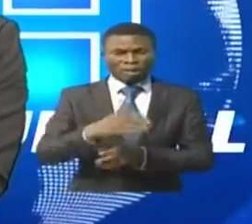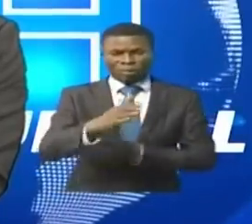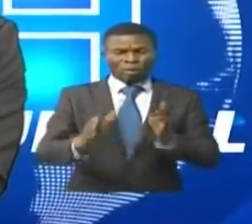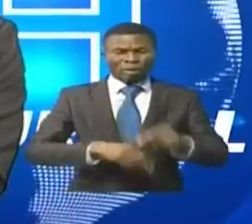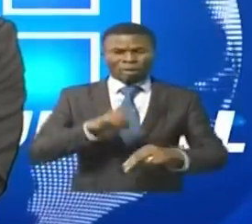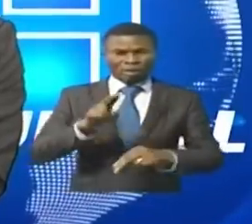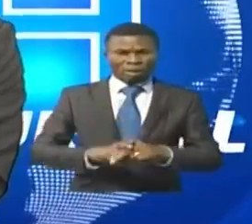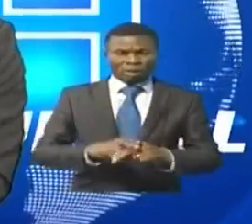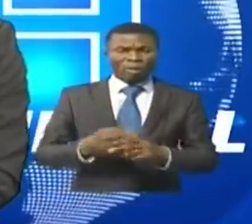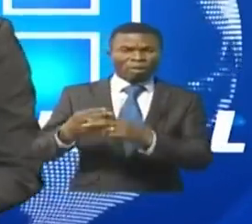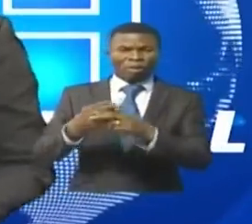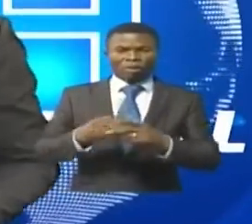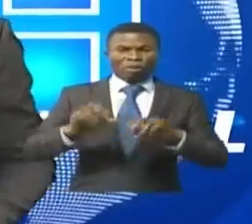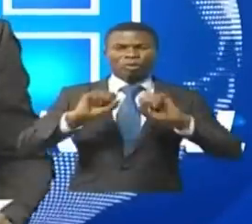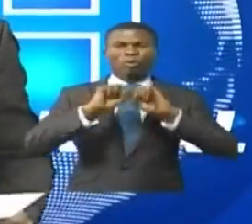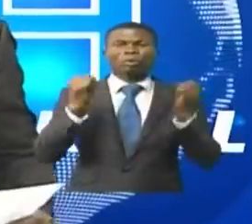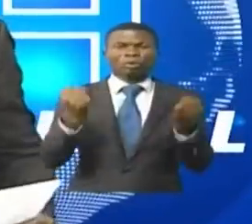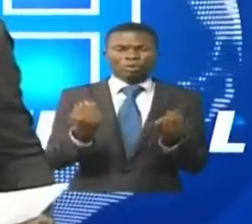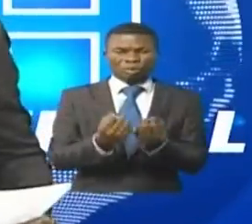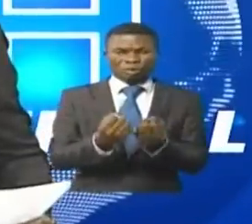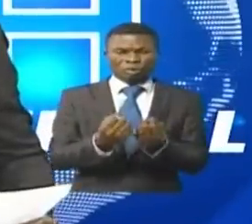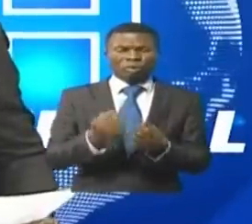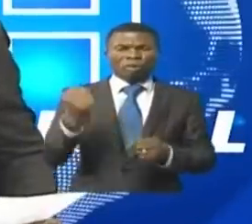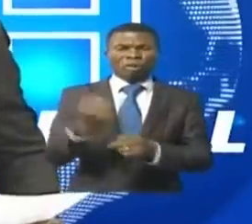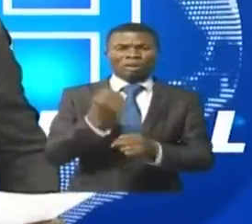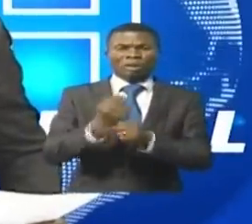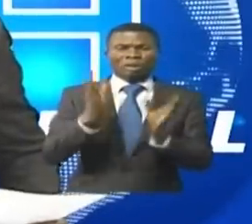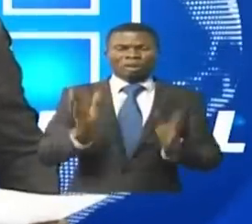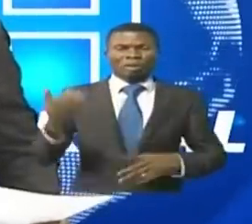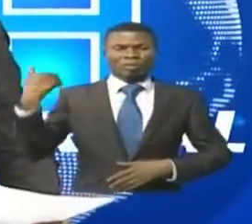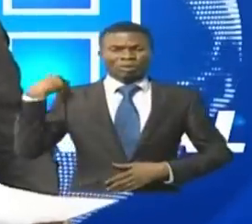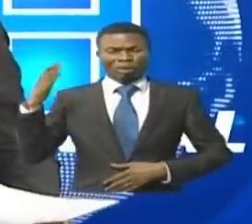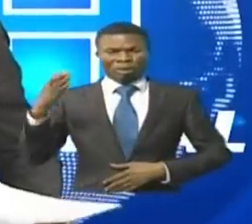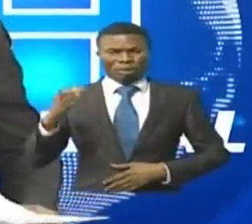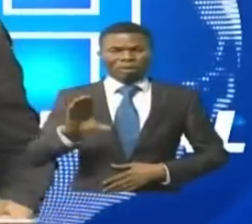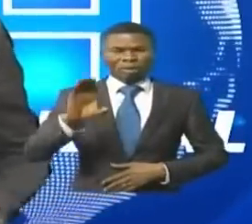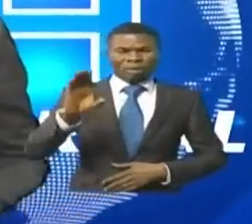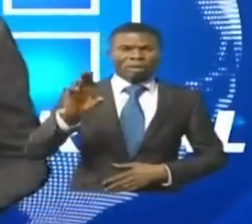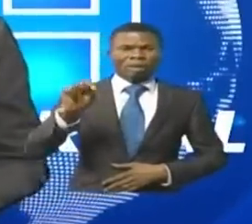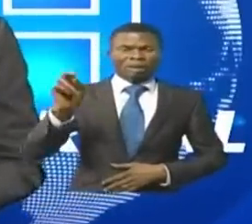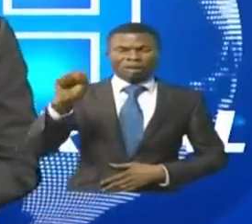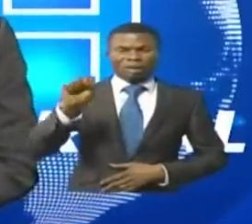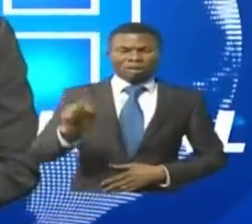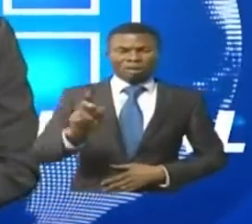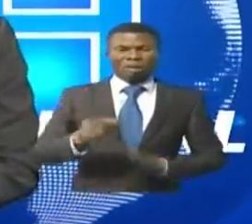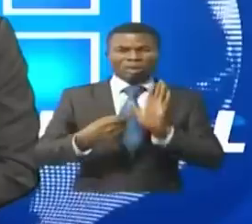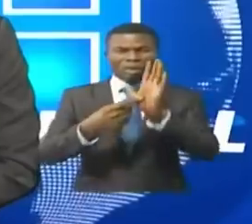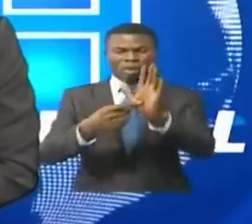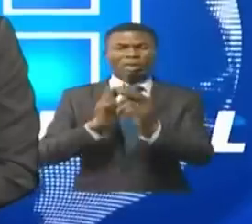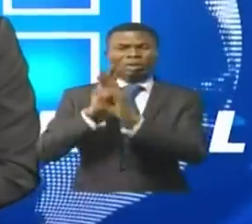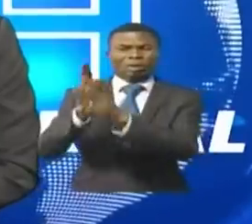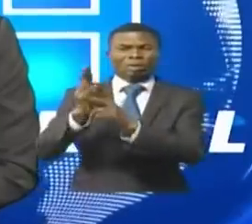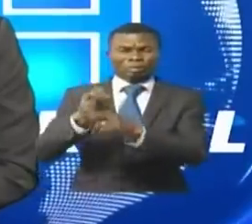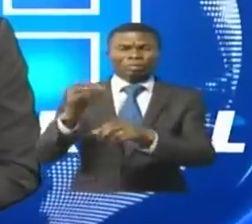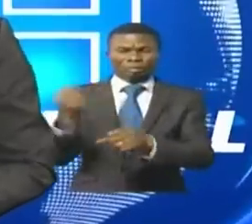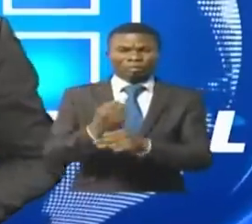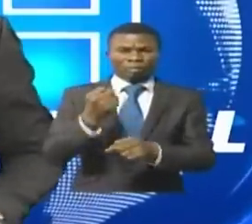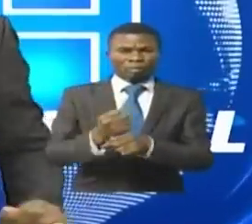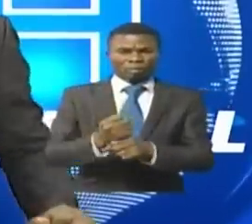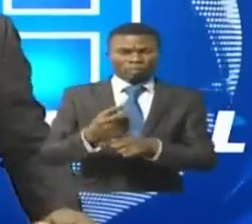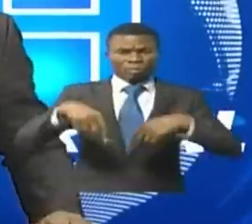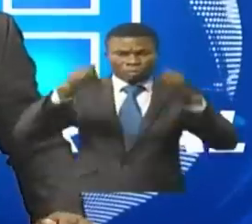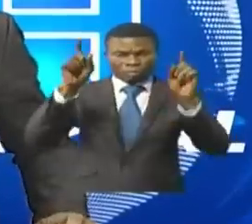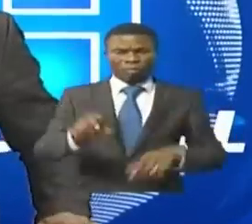de sécurité sociale des agents publics de l'État, la CNSAP, a à cet effet présenté son rapport d'activité pour